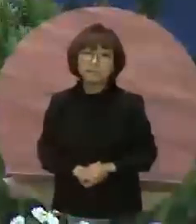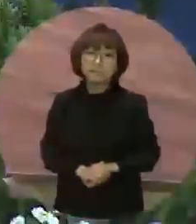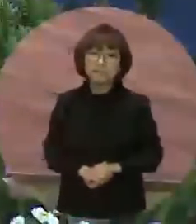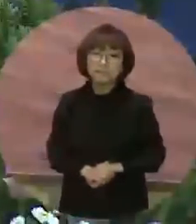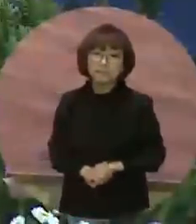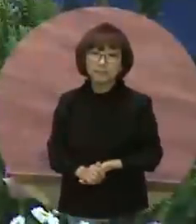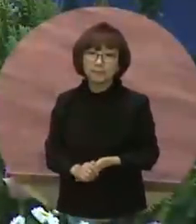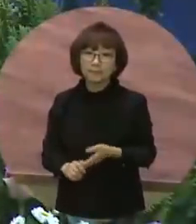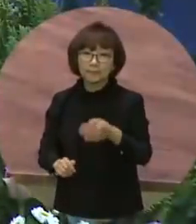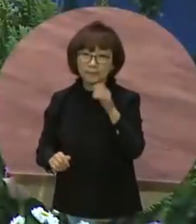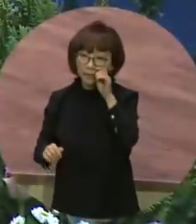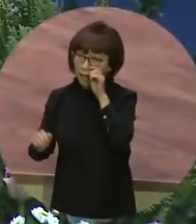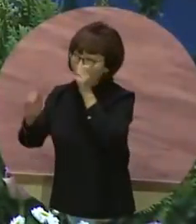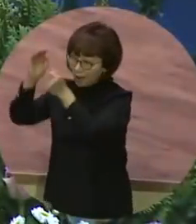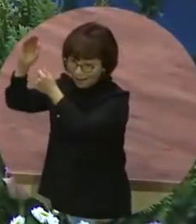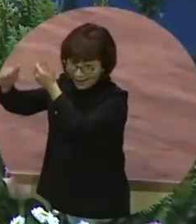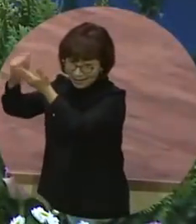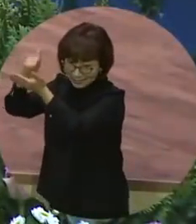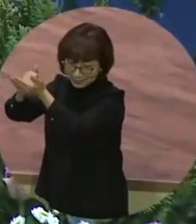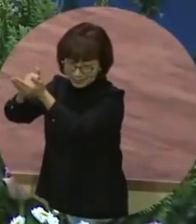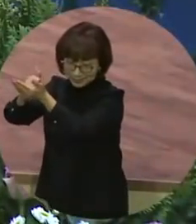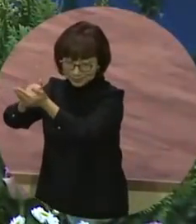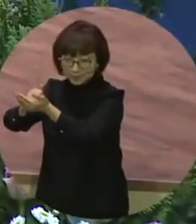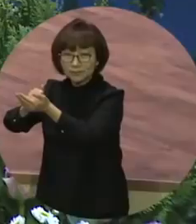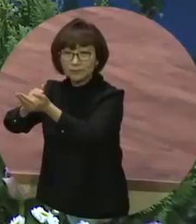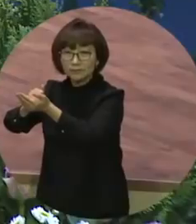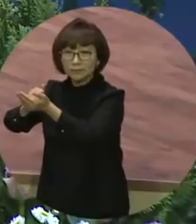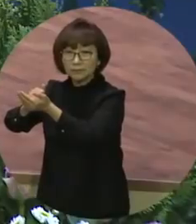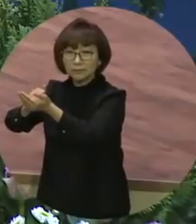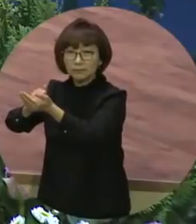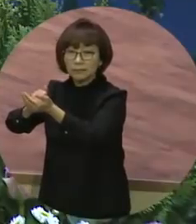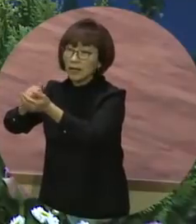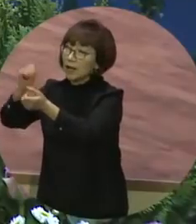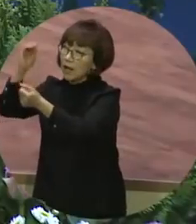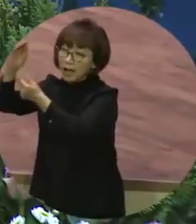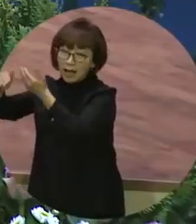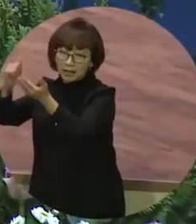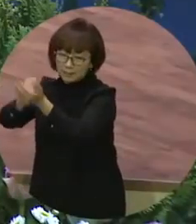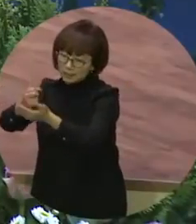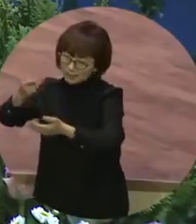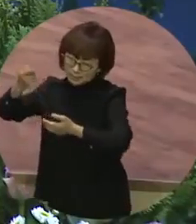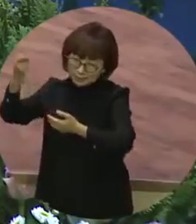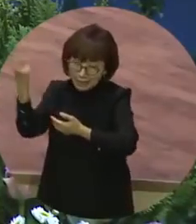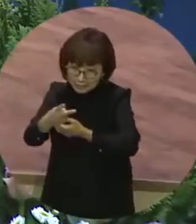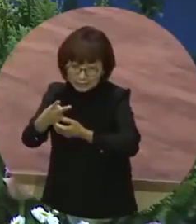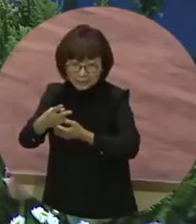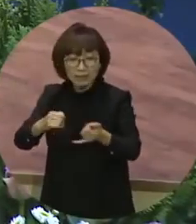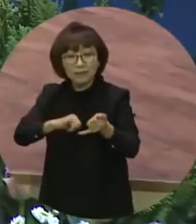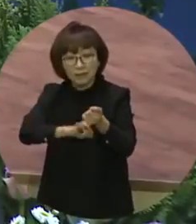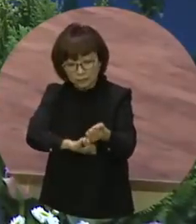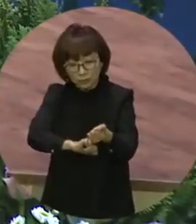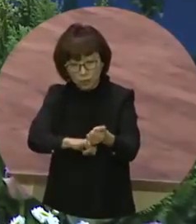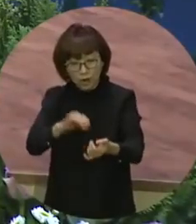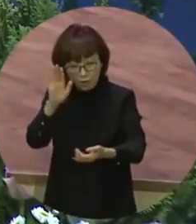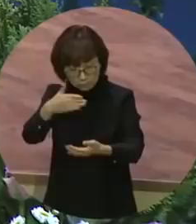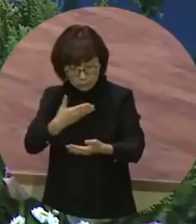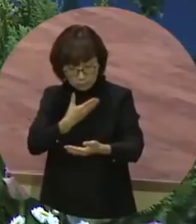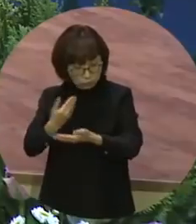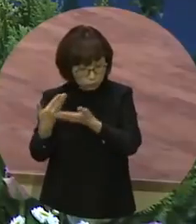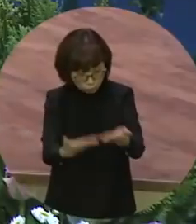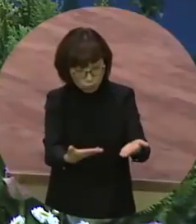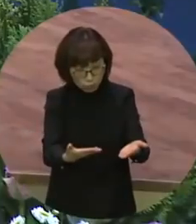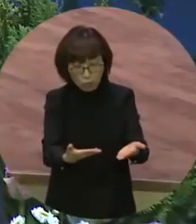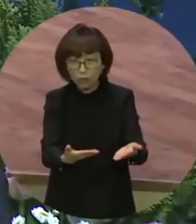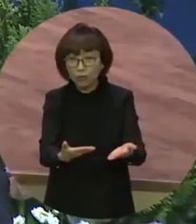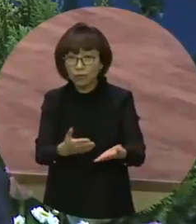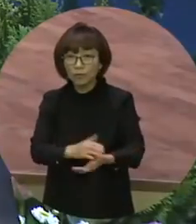하나님께서 약속의 땅을 기업으로 주겠다는 이 언약도 다시금 또 확인시켜 주죠. 내가 주겠다. 그리고 당시